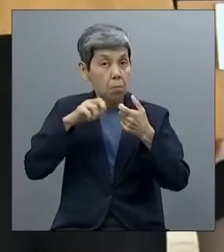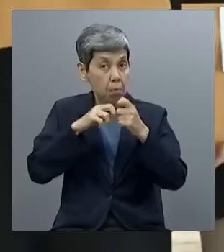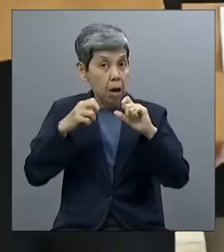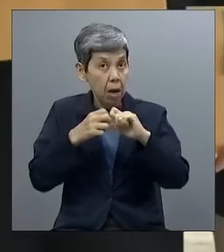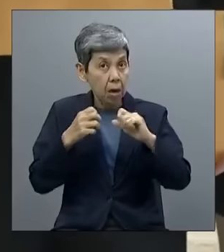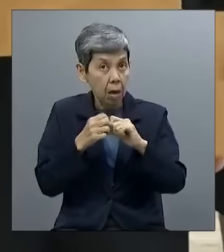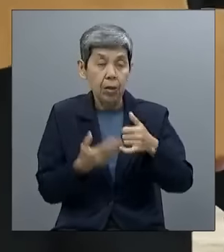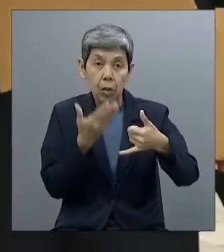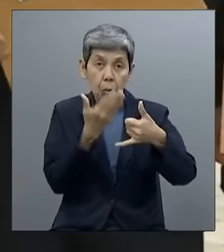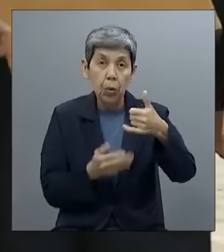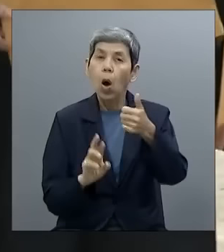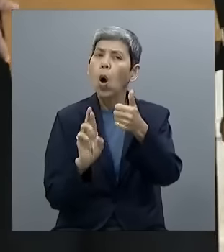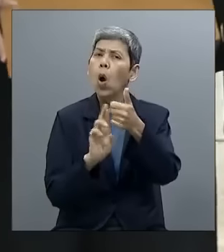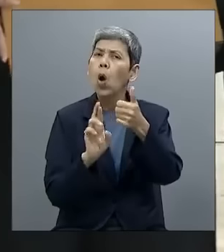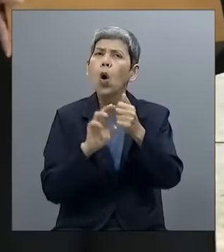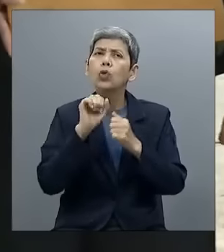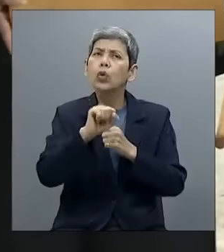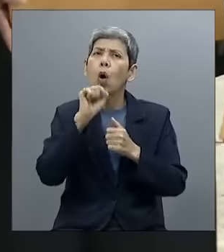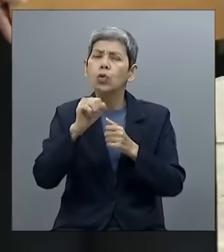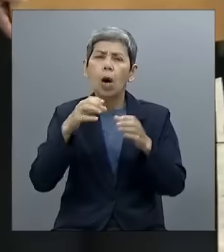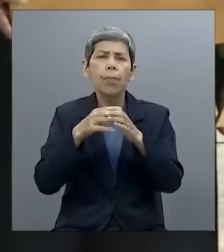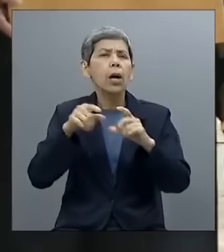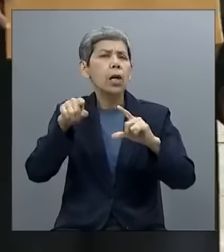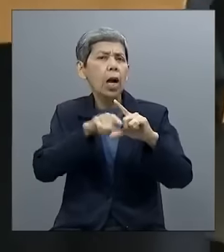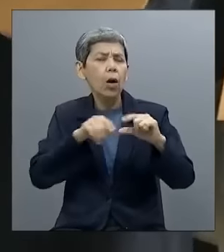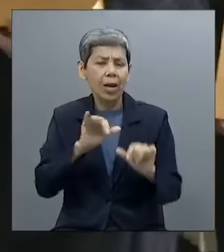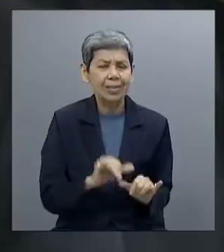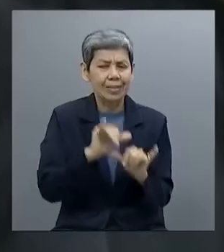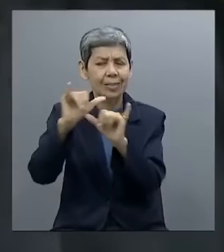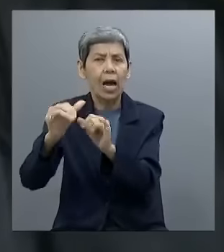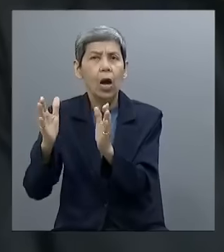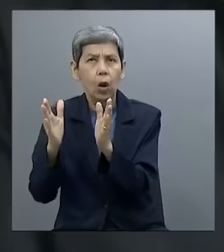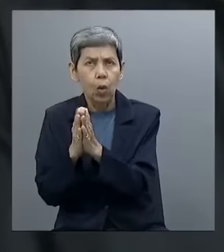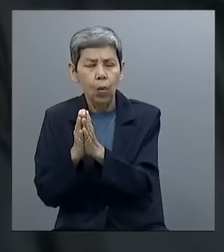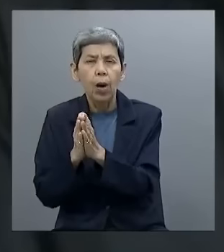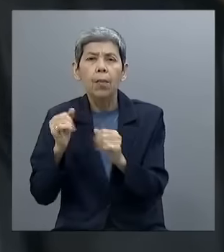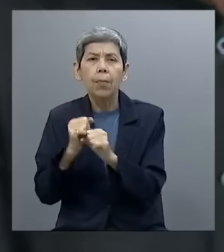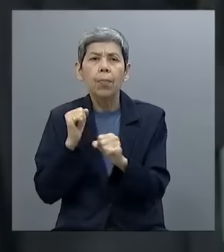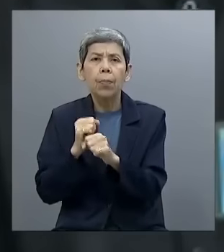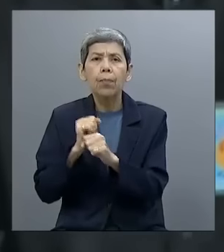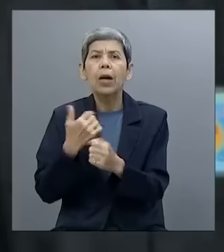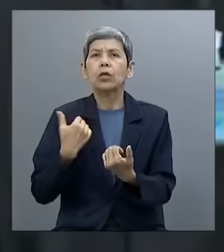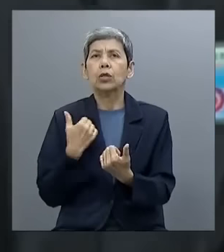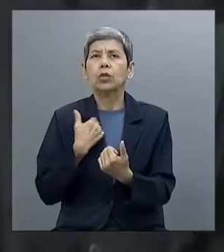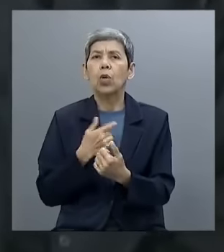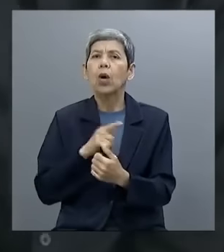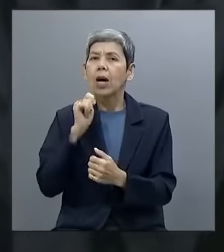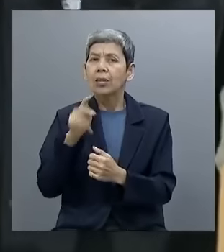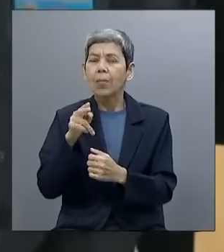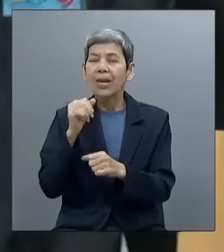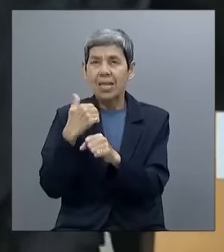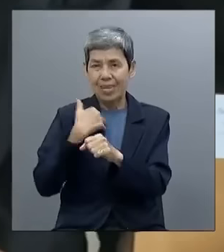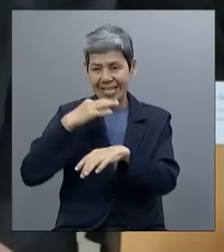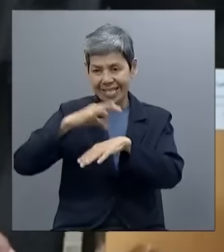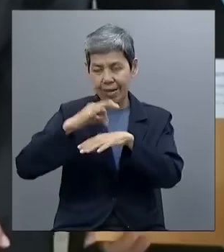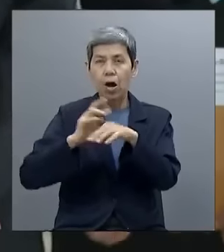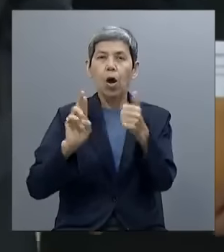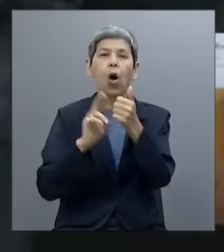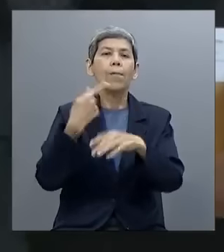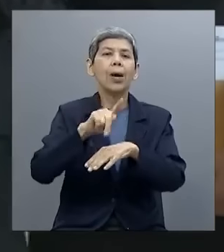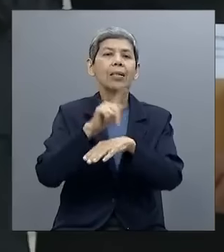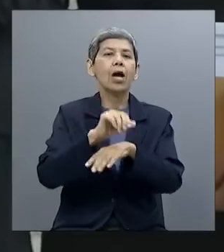ฒน์สันติพาดาอดีตส.ส.พรรคก้าวไกลที่ย้ายไปสังกัดพรรคเป็นธรรมด้วยหรือไม่ซึ่งปัจจุบันดำรงตำแหน่งรองประธานส